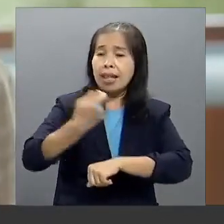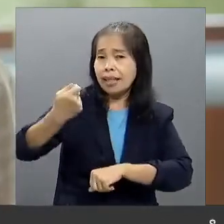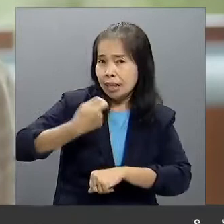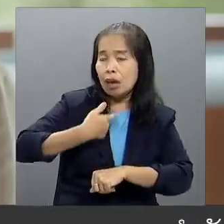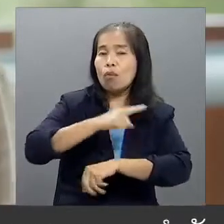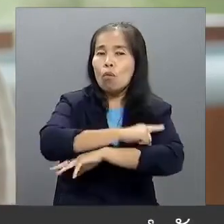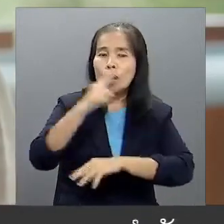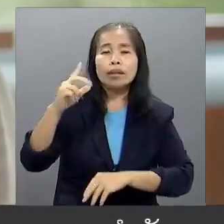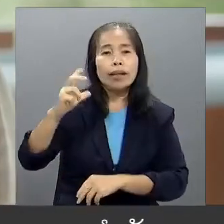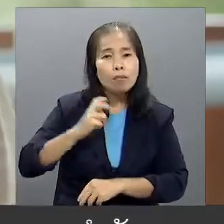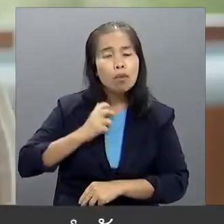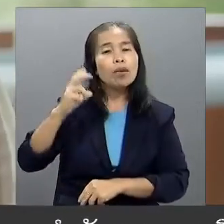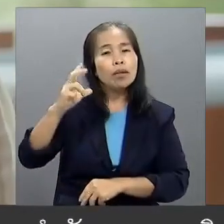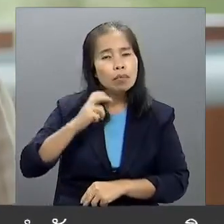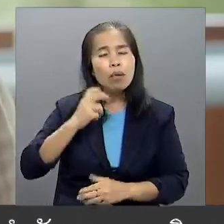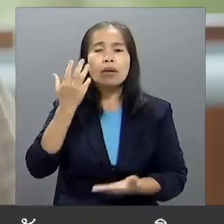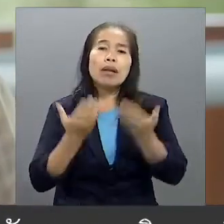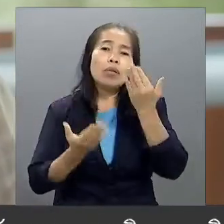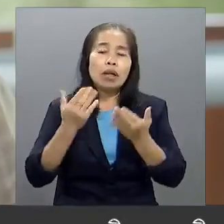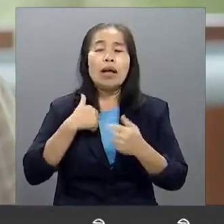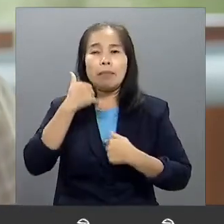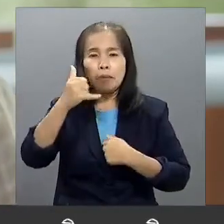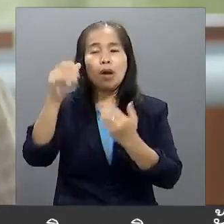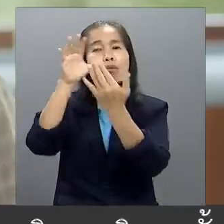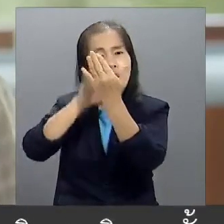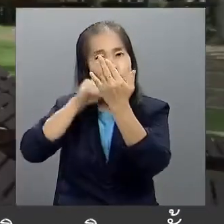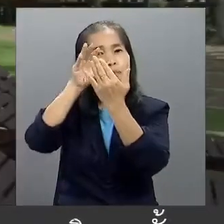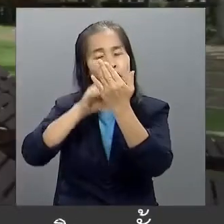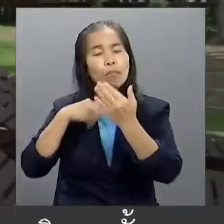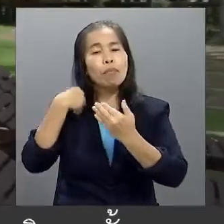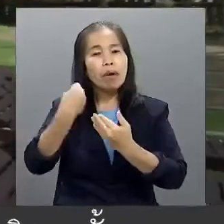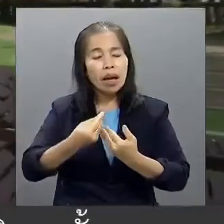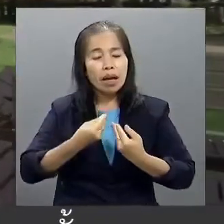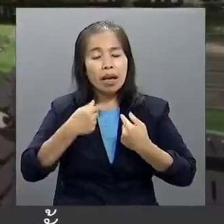สามร้อย กี่ร้อย ก็ไ้ากันไป หมายความวาให้ประใชน ตื่นตัว